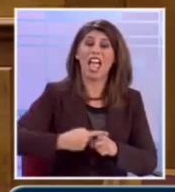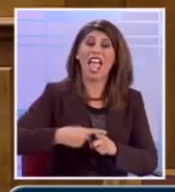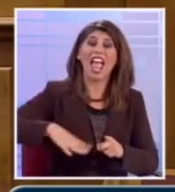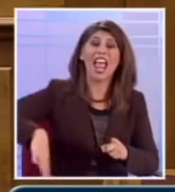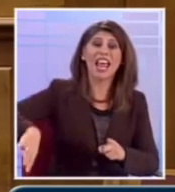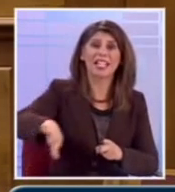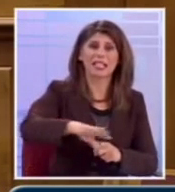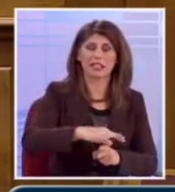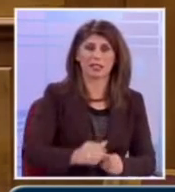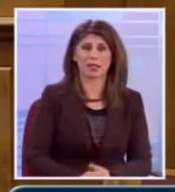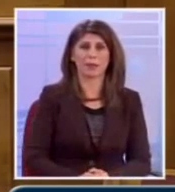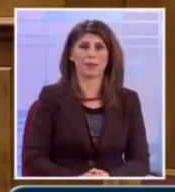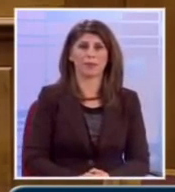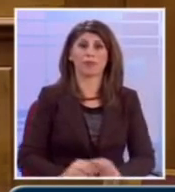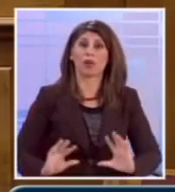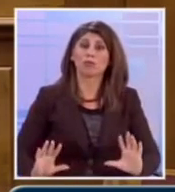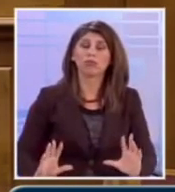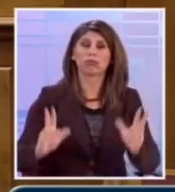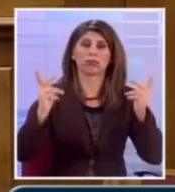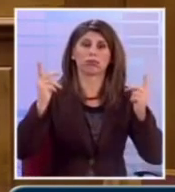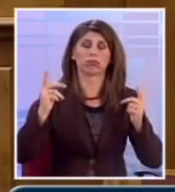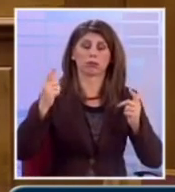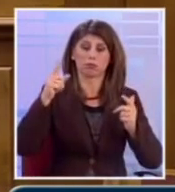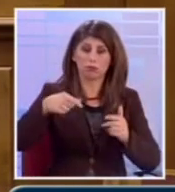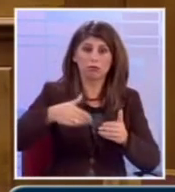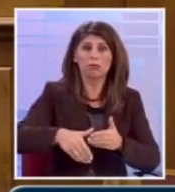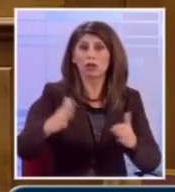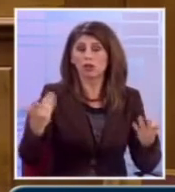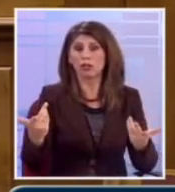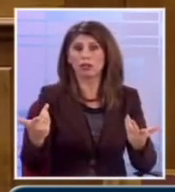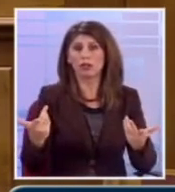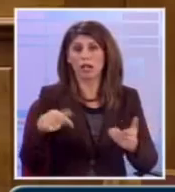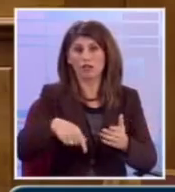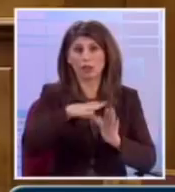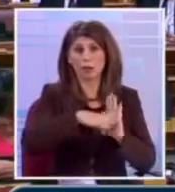λαός εξεγέρθηκε στην προοπτική αυτή.